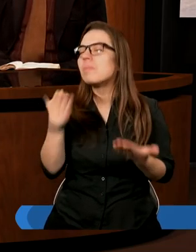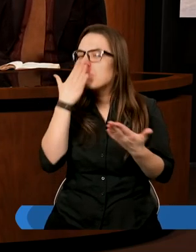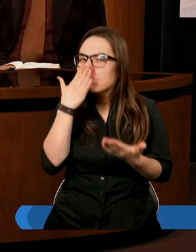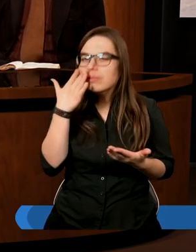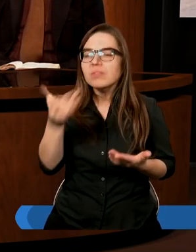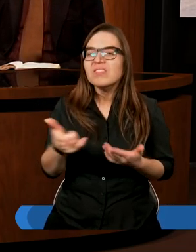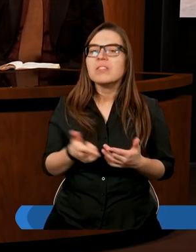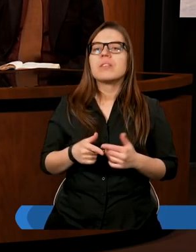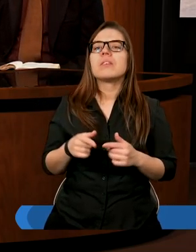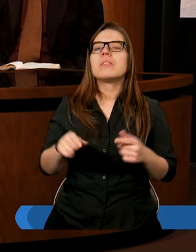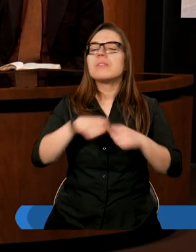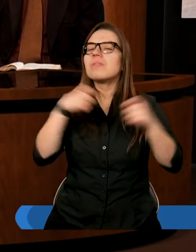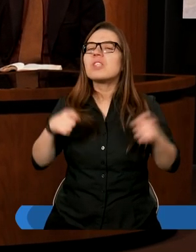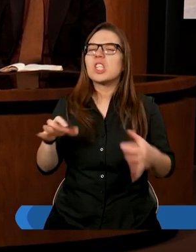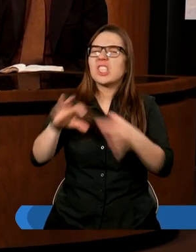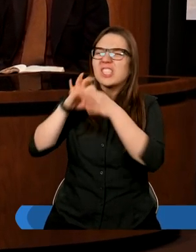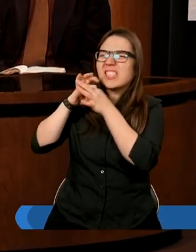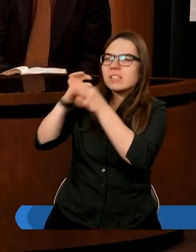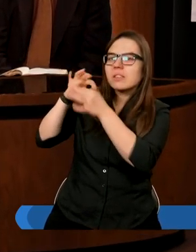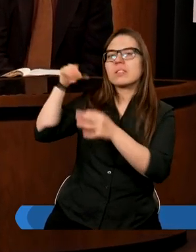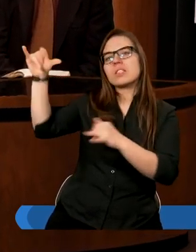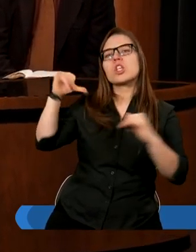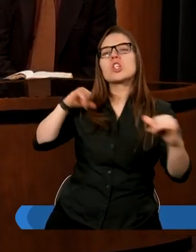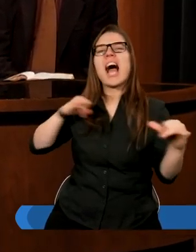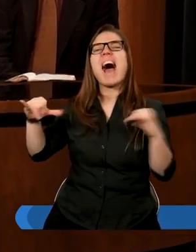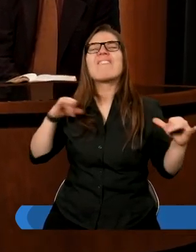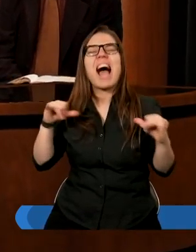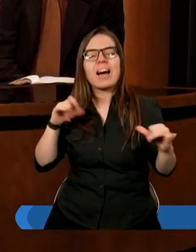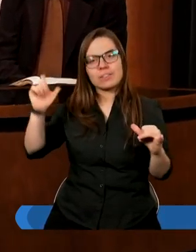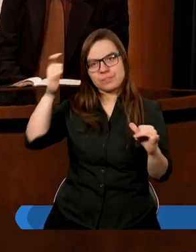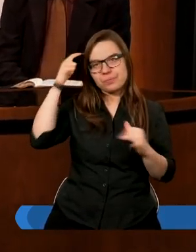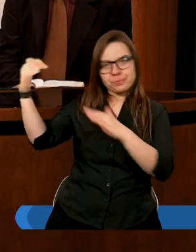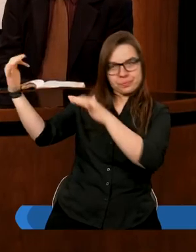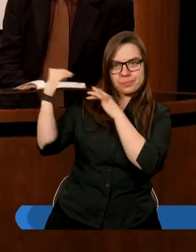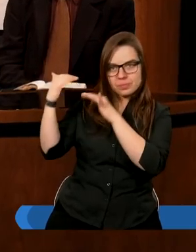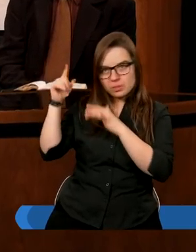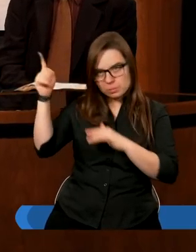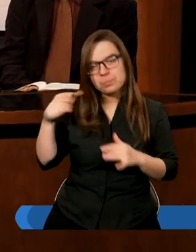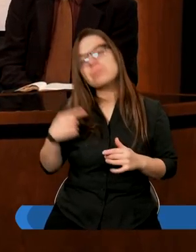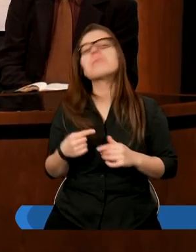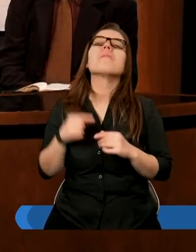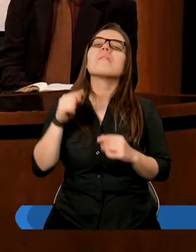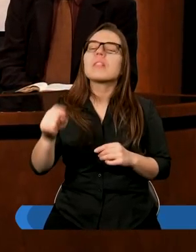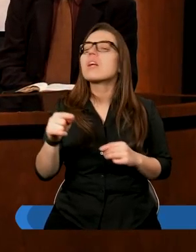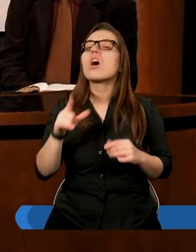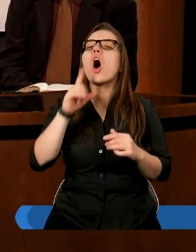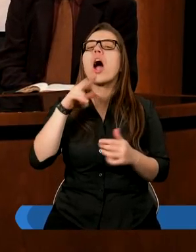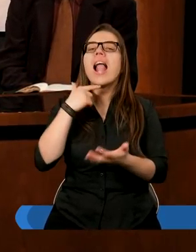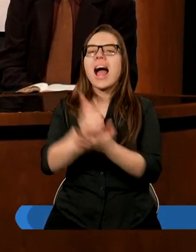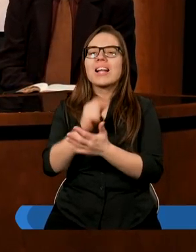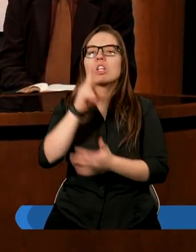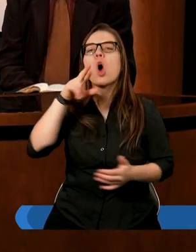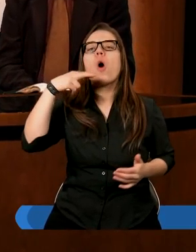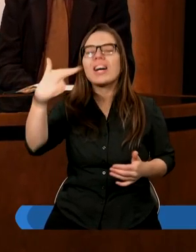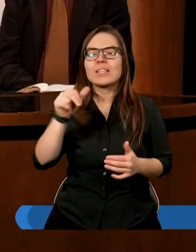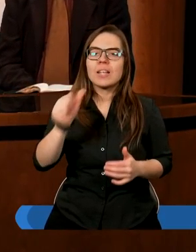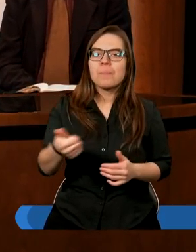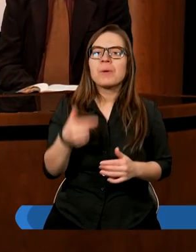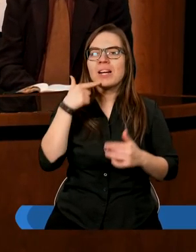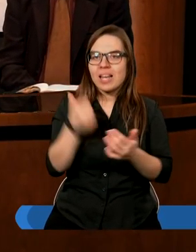chyba wiąże się ściśle z szafarstwem, gdy w dwunastym rozdziale listu do Koryntian, pierwszego listu,